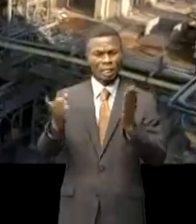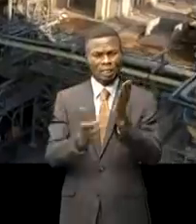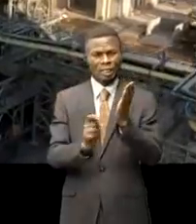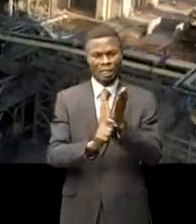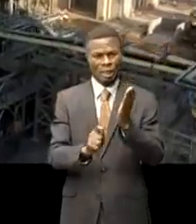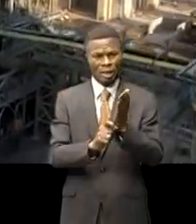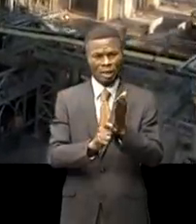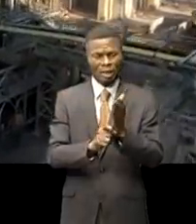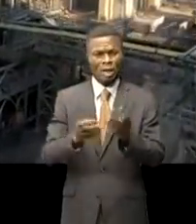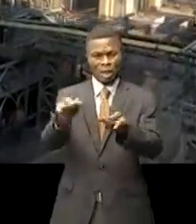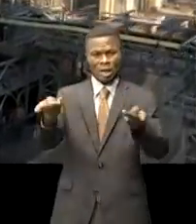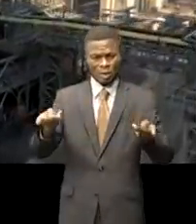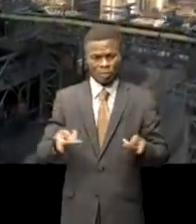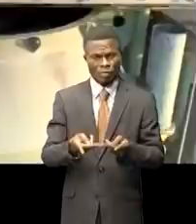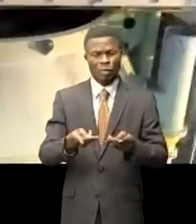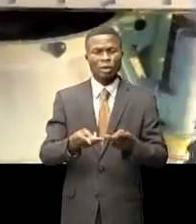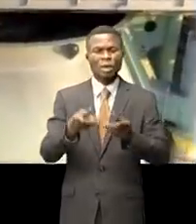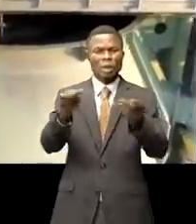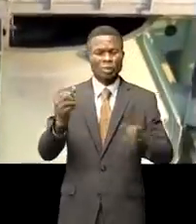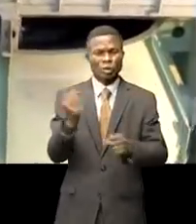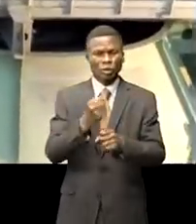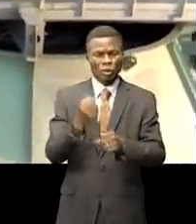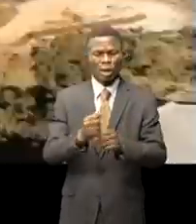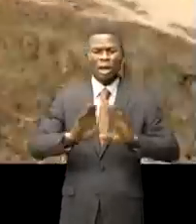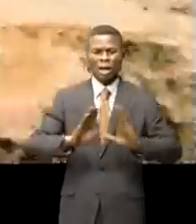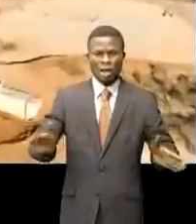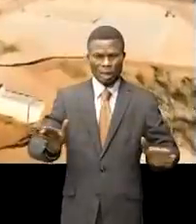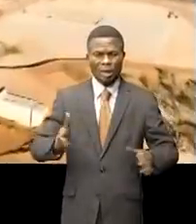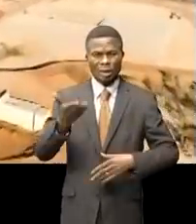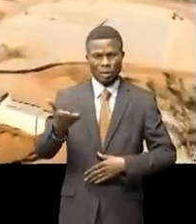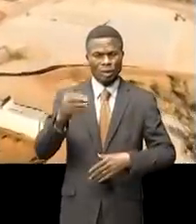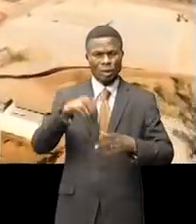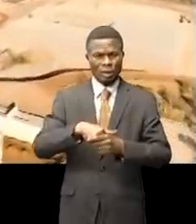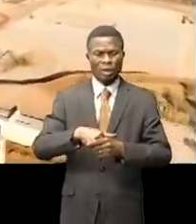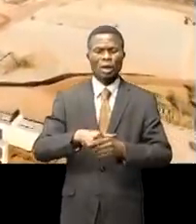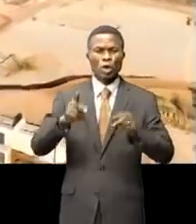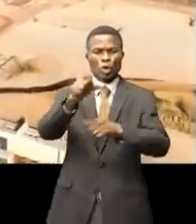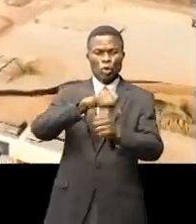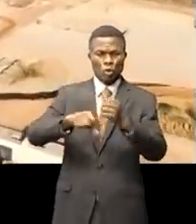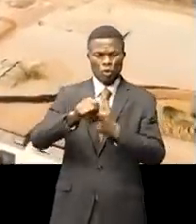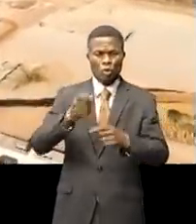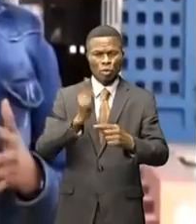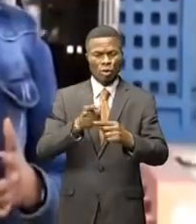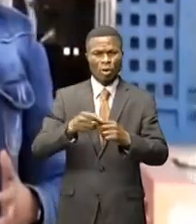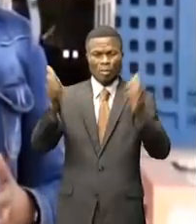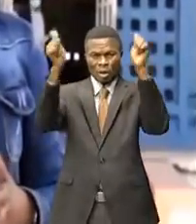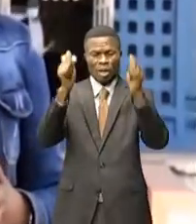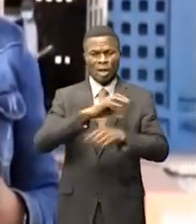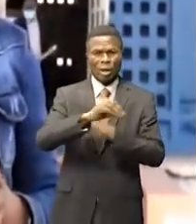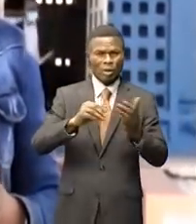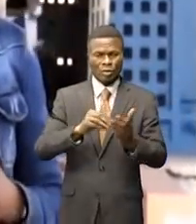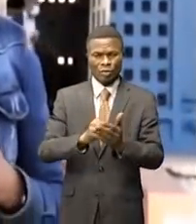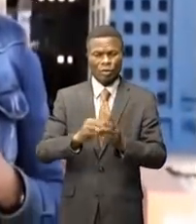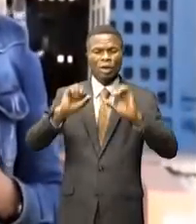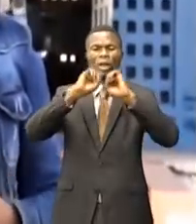proche de la surface avec des zones d'exploration potentiel adjacentes dans la ceinture de cuivre d'afrique centrale comment encore père est une